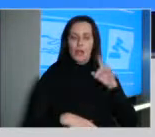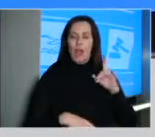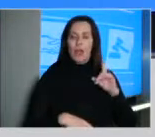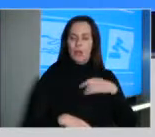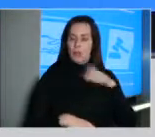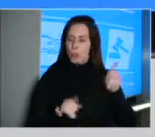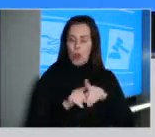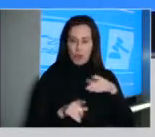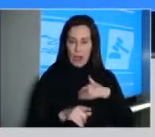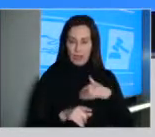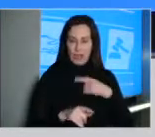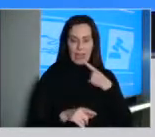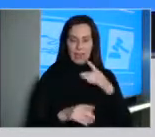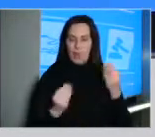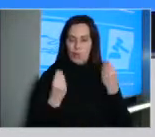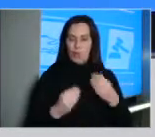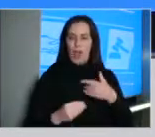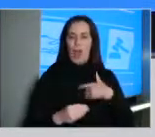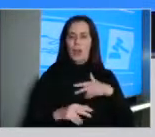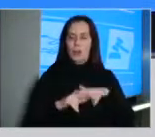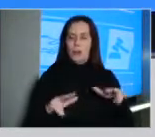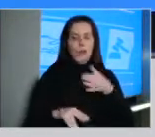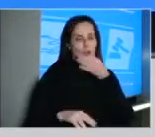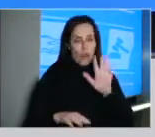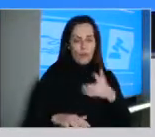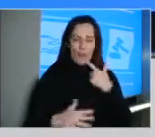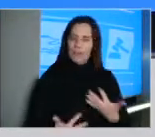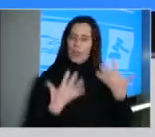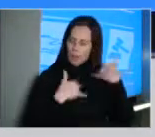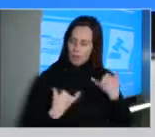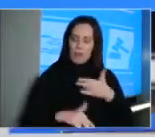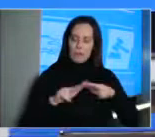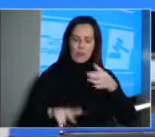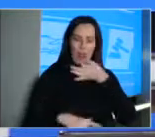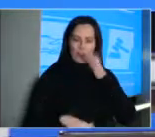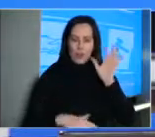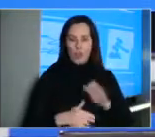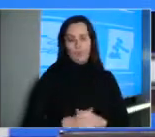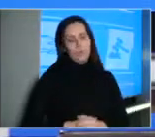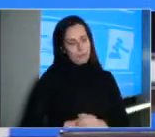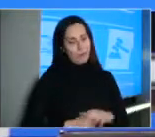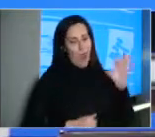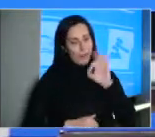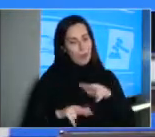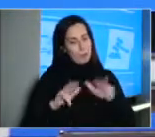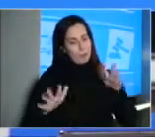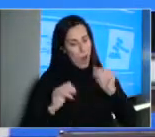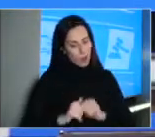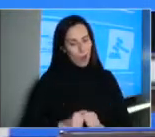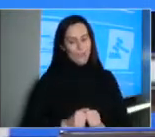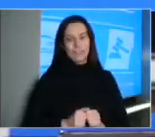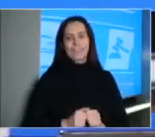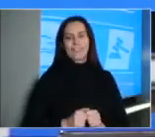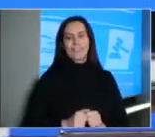פשוט אני כמו שאני אפתח דווקא בנימה אופטימית, אנחנו במצב טוב יותר מלפני 10 שנים. מצב טוב יותר מלפני 10 שנים, ועדיין מצב לא טוב.